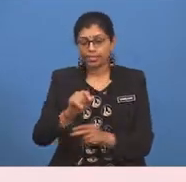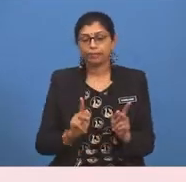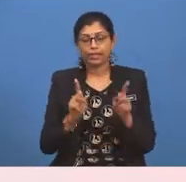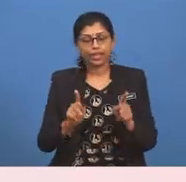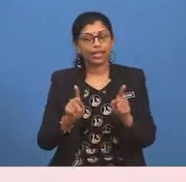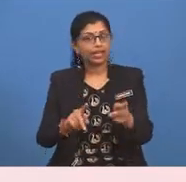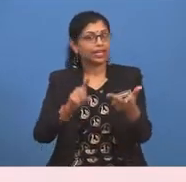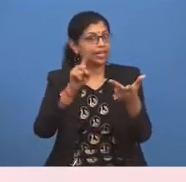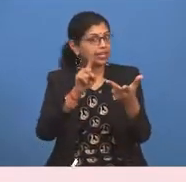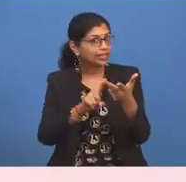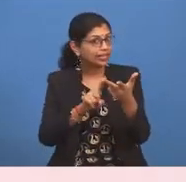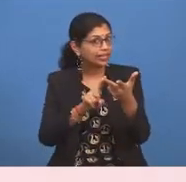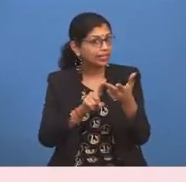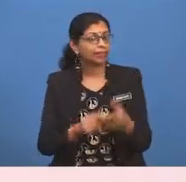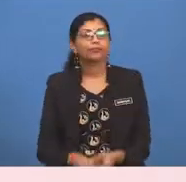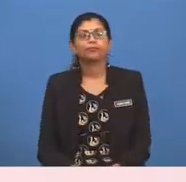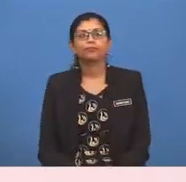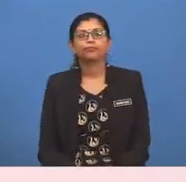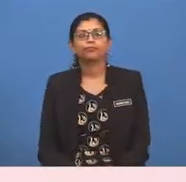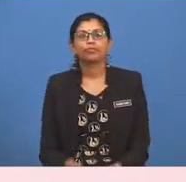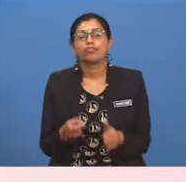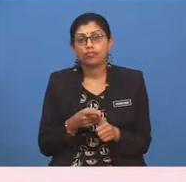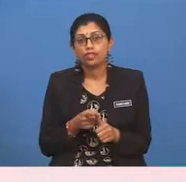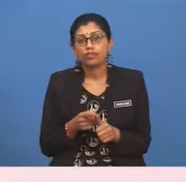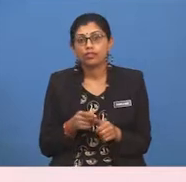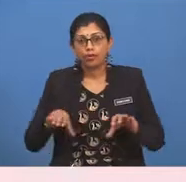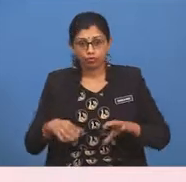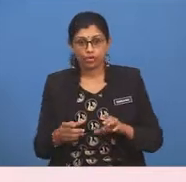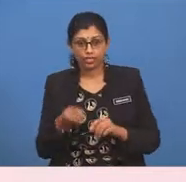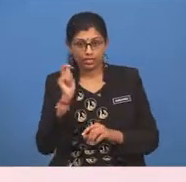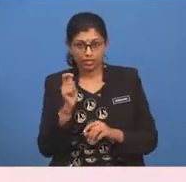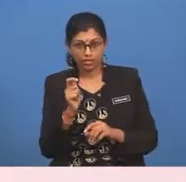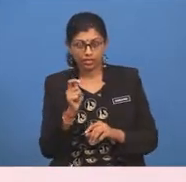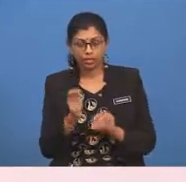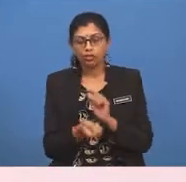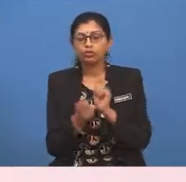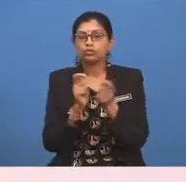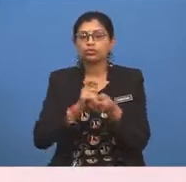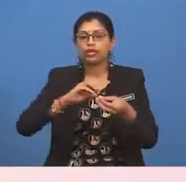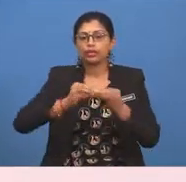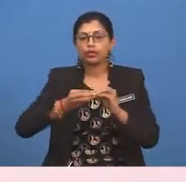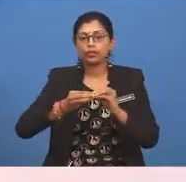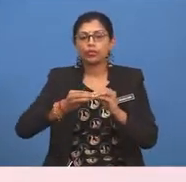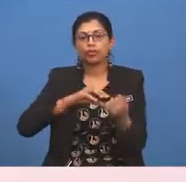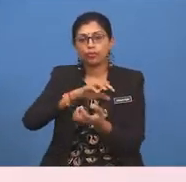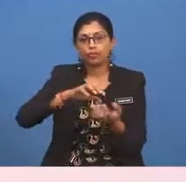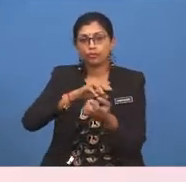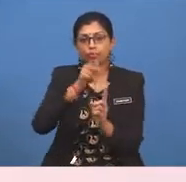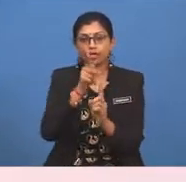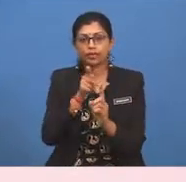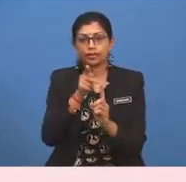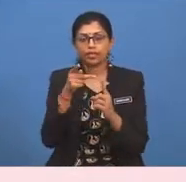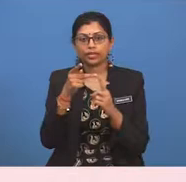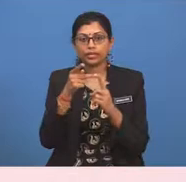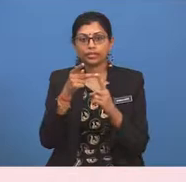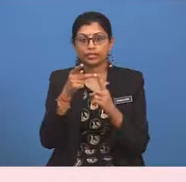kaedah ketiga masih lagi menggunakan penukaran nombor bercampur kepada pecahan